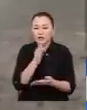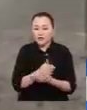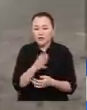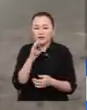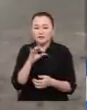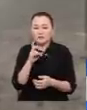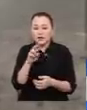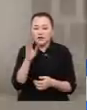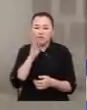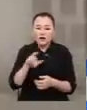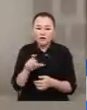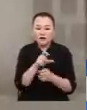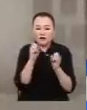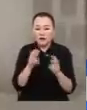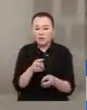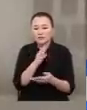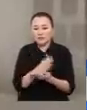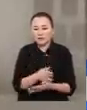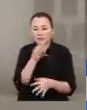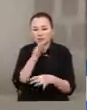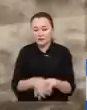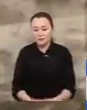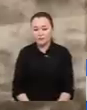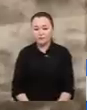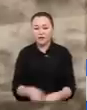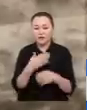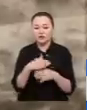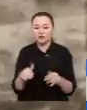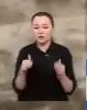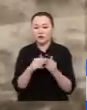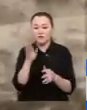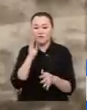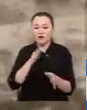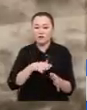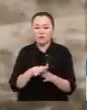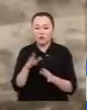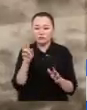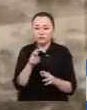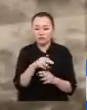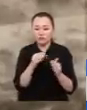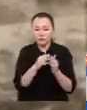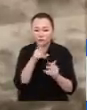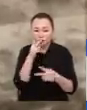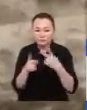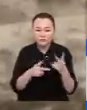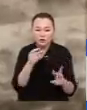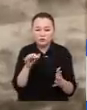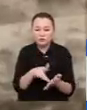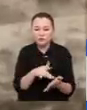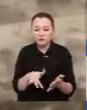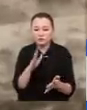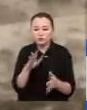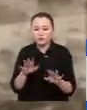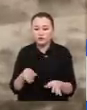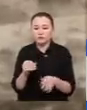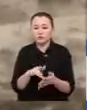Сырдария өзені суынан келетін қауіп те жоқ емес деді. Су кірген үйлерді аралап көріп жатырмыз. Шығын келген тұрғындарға